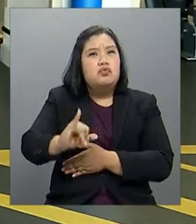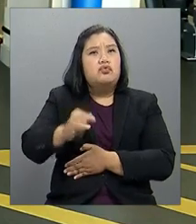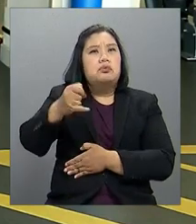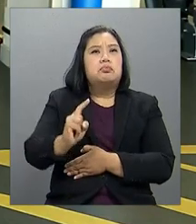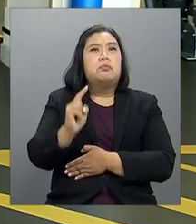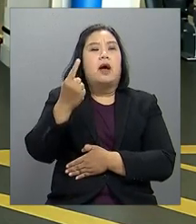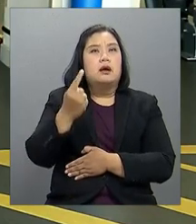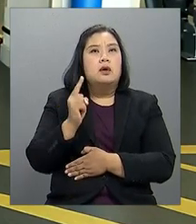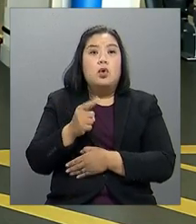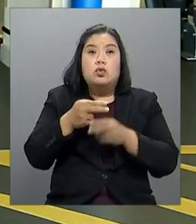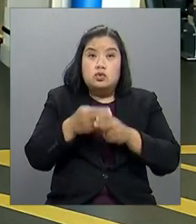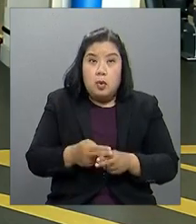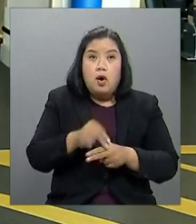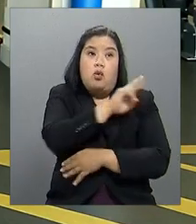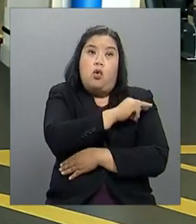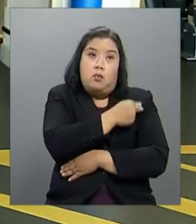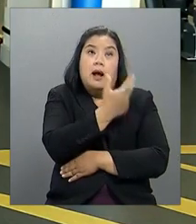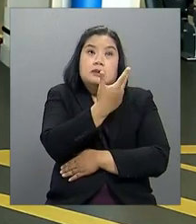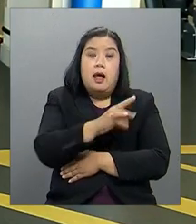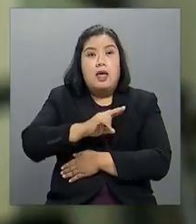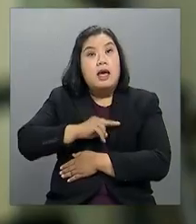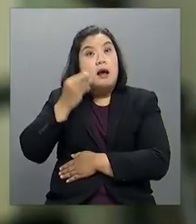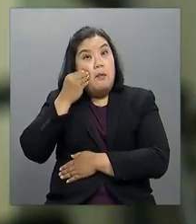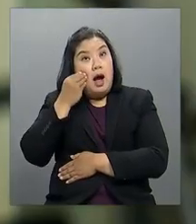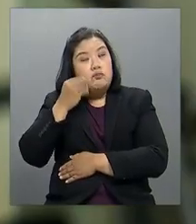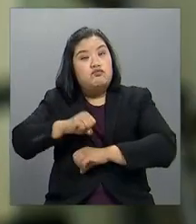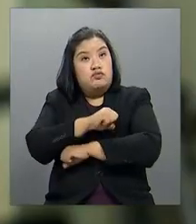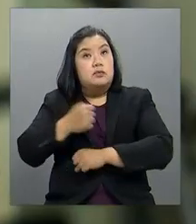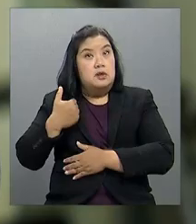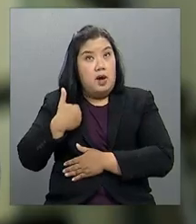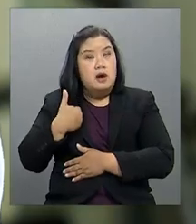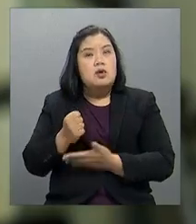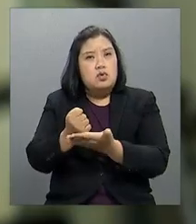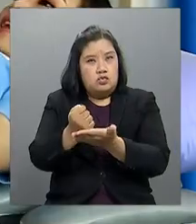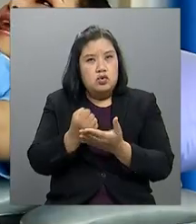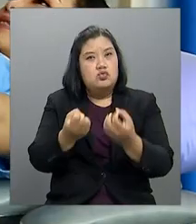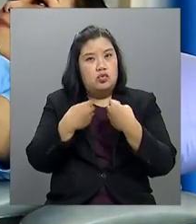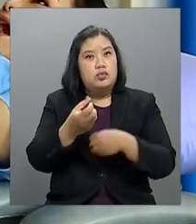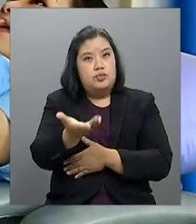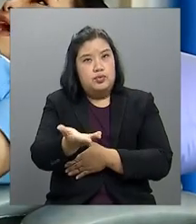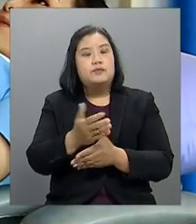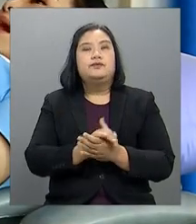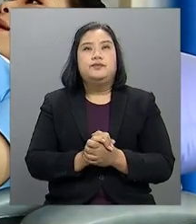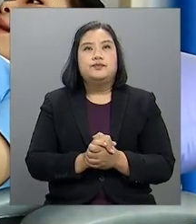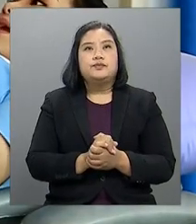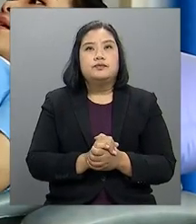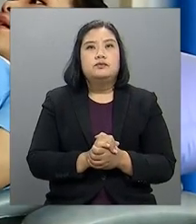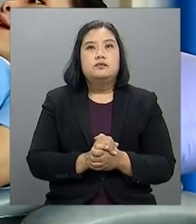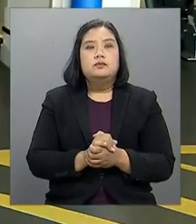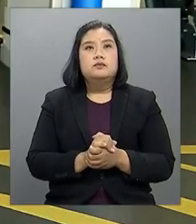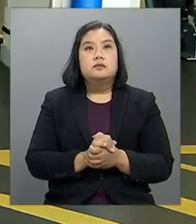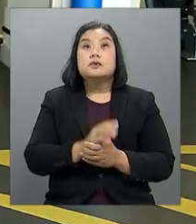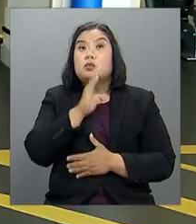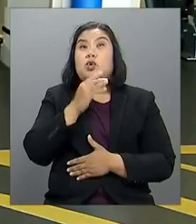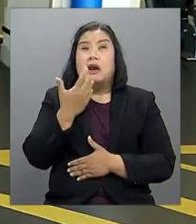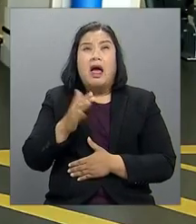ลแล้วก็สามารถนำกลับไปดูแลตัวเองได้ที่บ้านด้วยใช่ไหมคะวันนี้คุณส้มมีท่ามาฝากด้วย แน่นอนค่ะ อันนี้หลังจากผ่าตัดมาใหม่ๆเลย